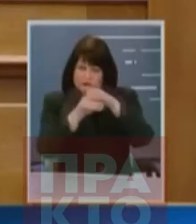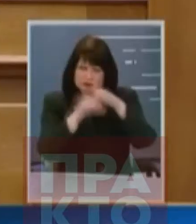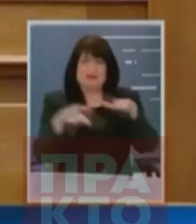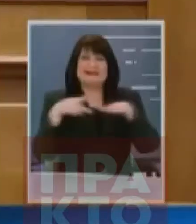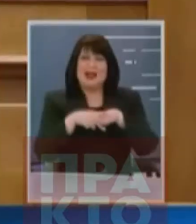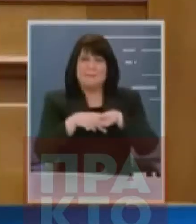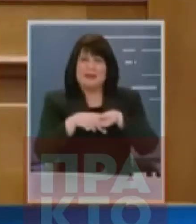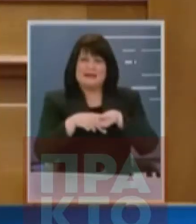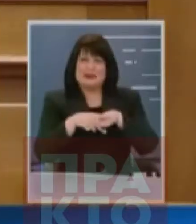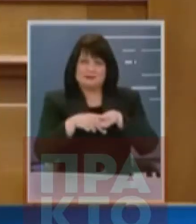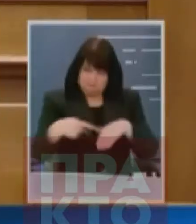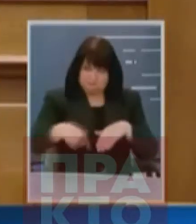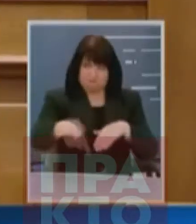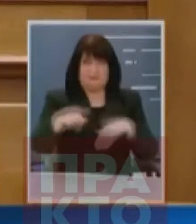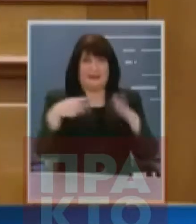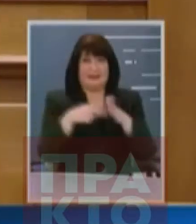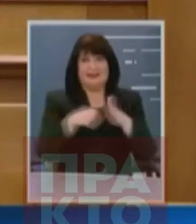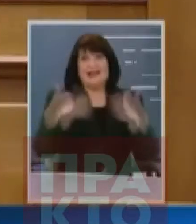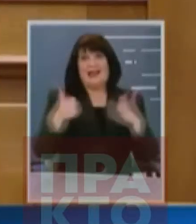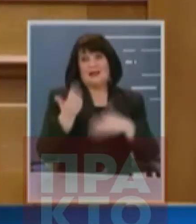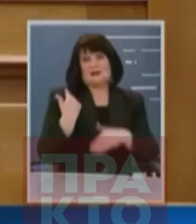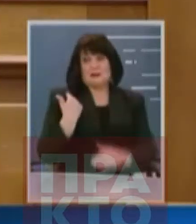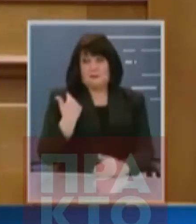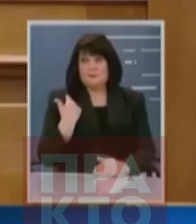όλα τα καθεστώτα μέσα στο 2016